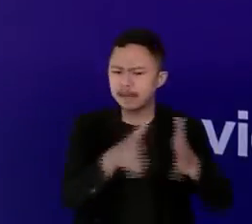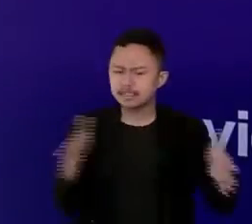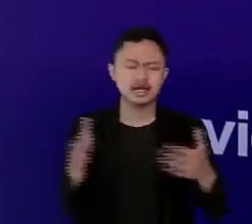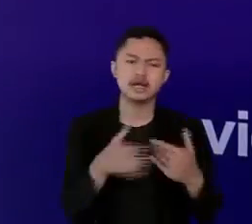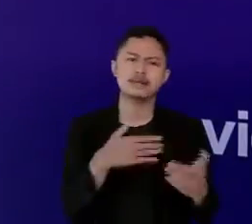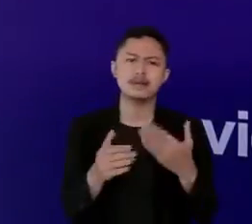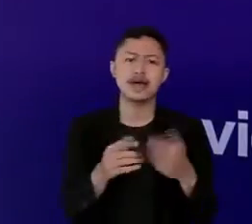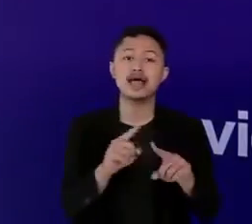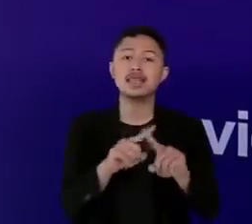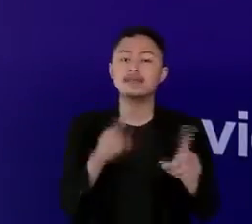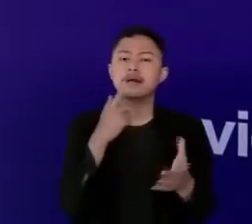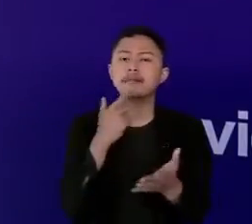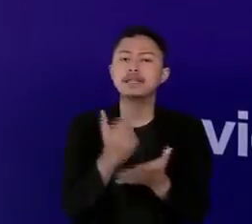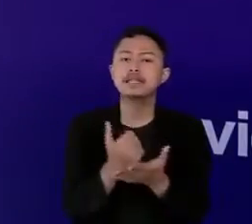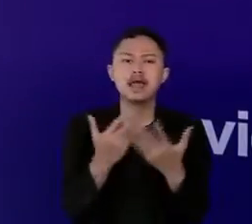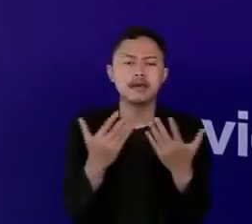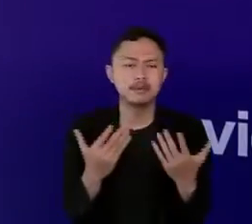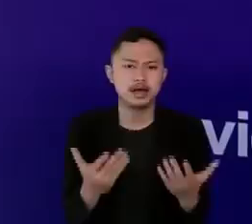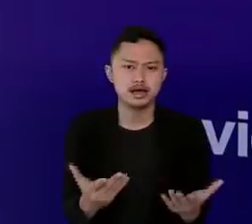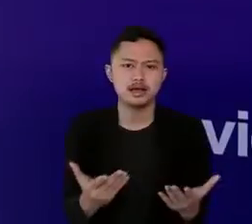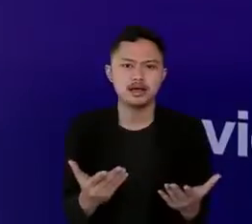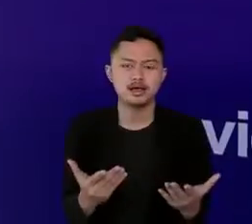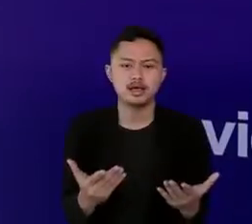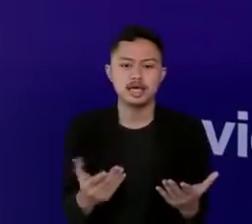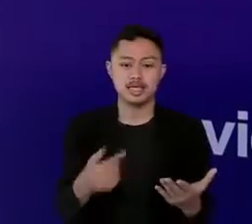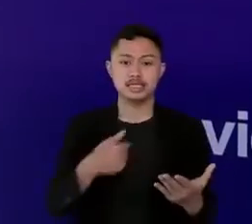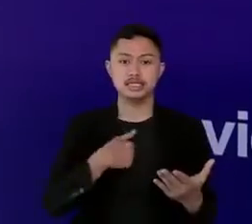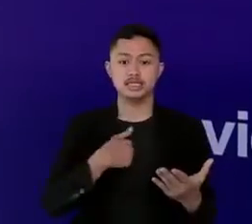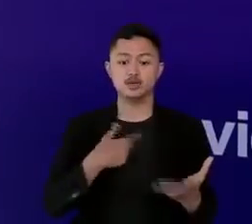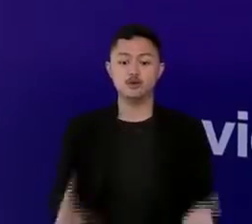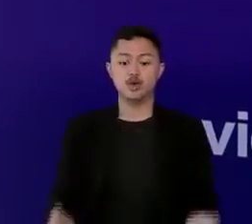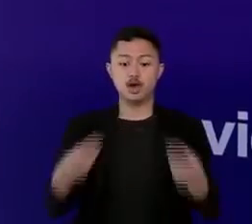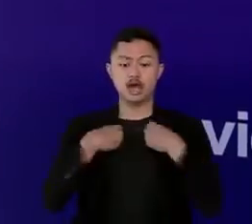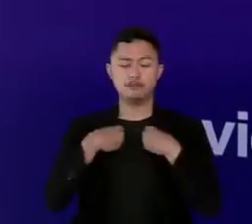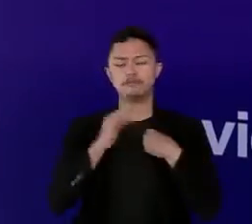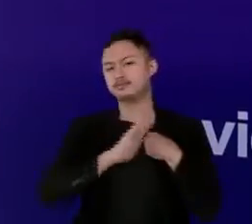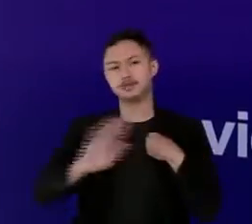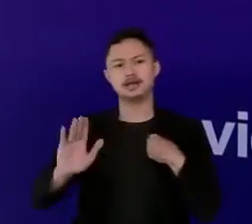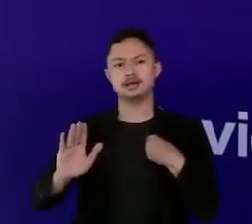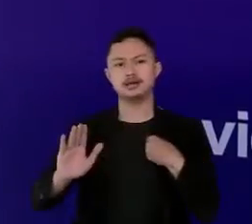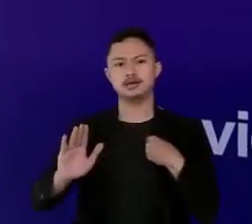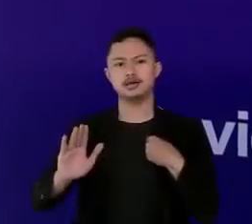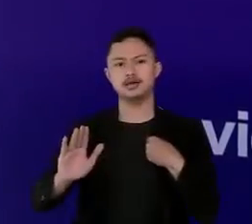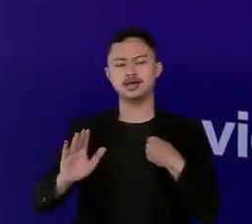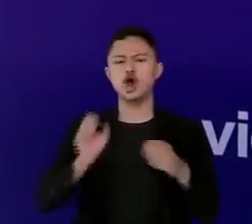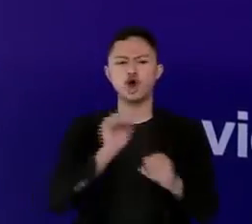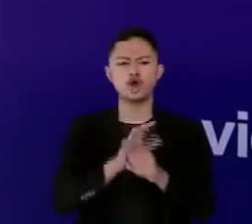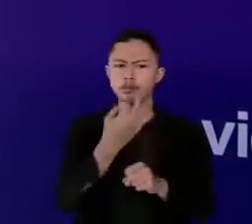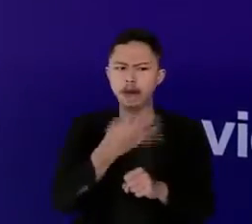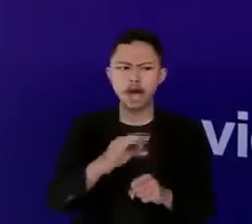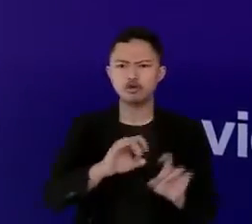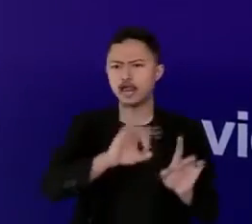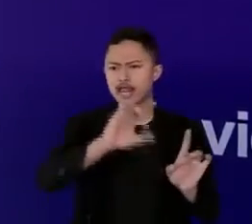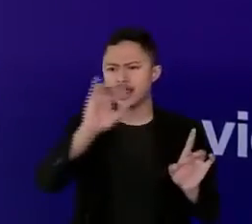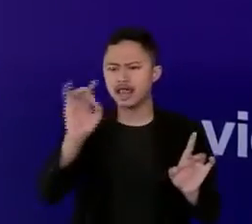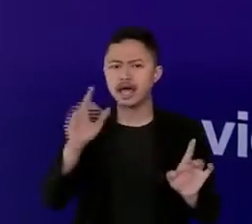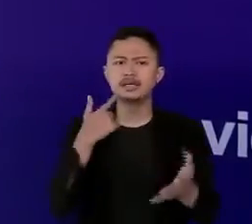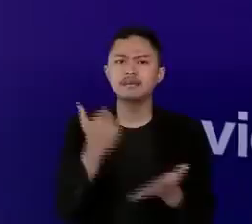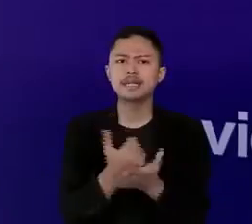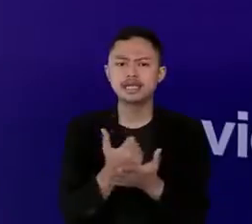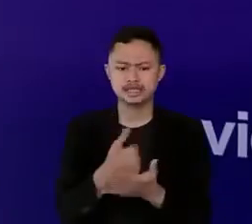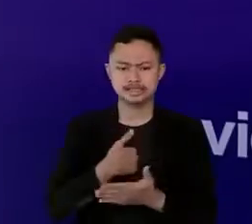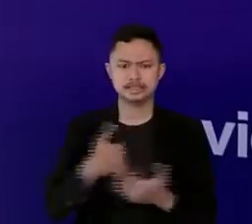banyaknya varian yang penting tidak masuk kedalam tubuh kita karena virus ini apapun